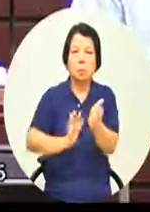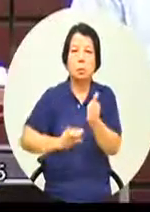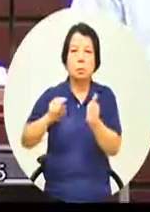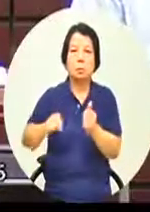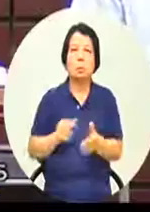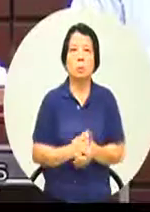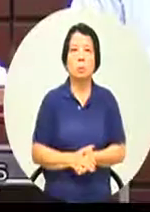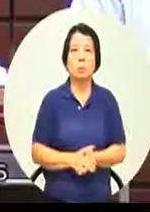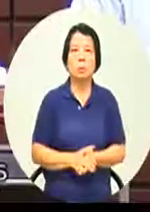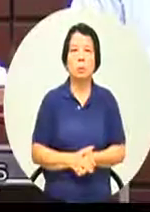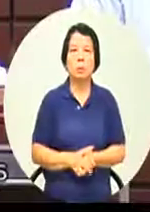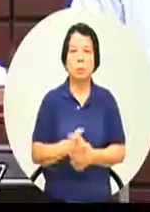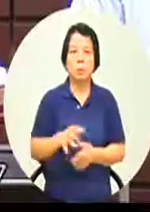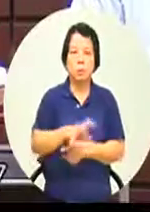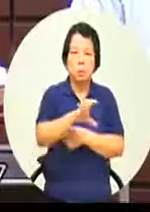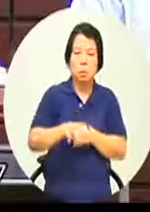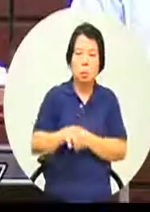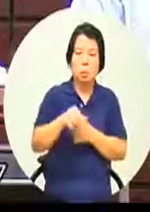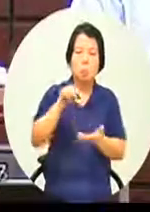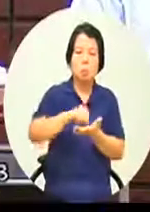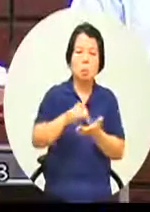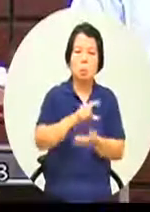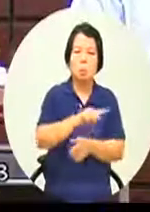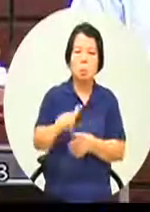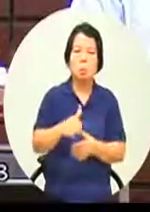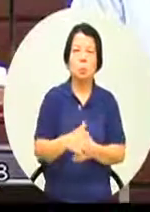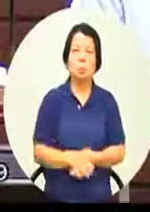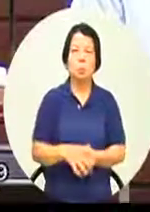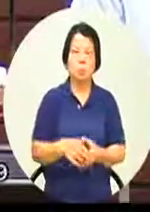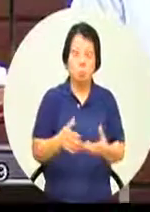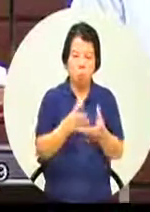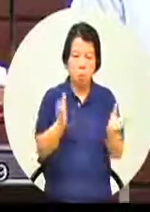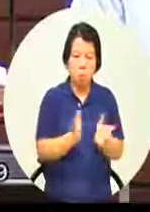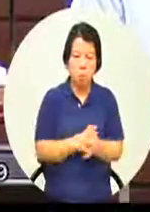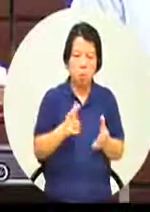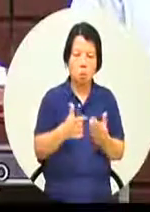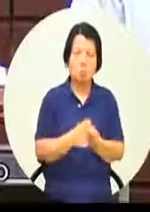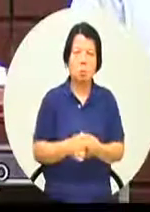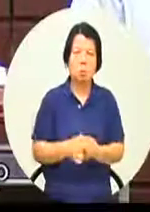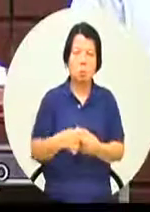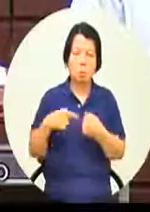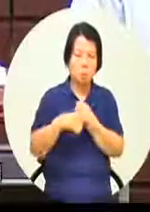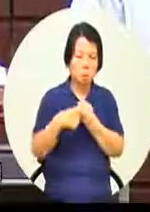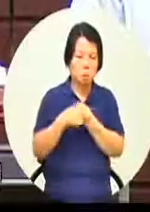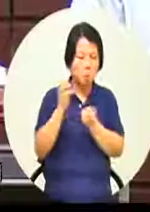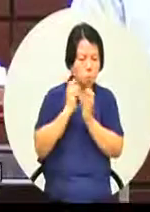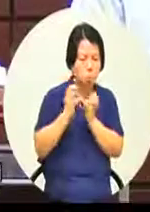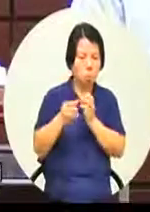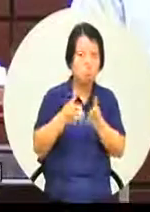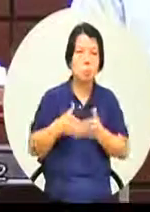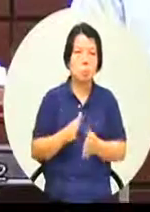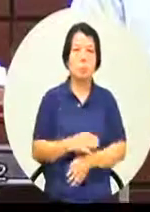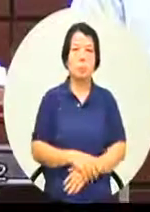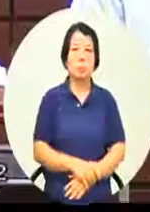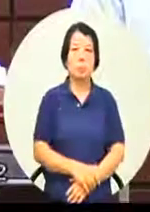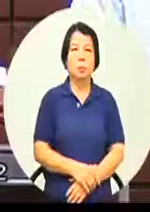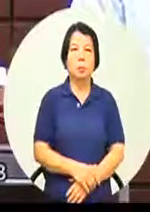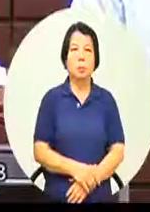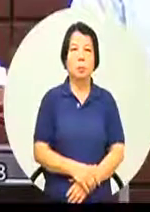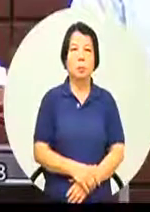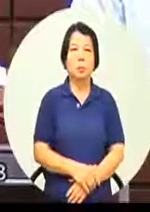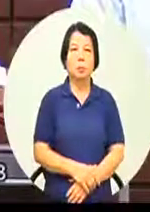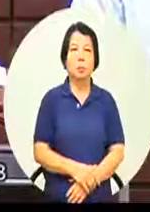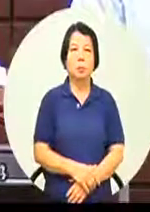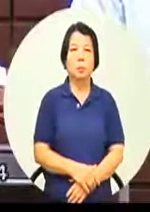一些那个农产品，那所以说这一些都是衍生性的问题，那我们会来继续研究，继续